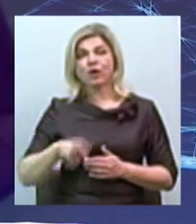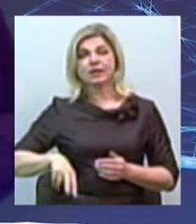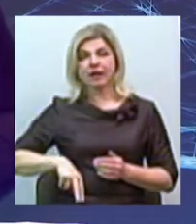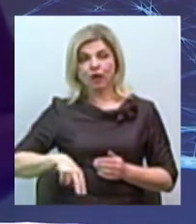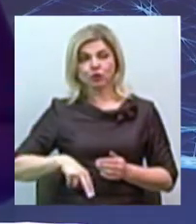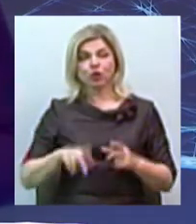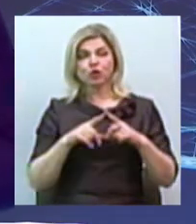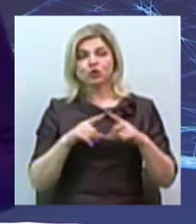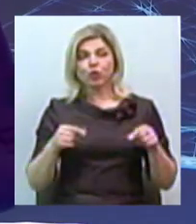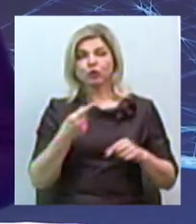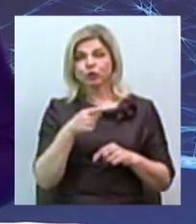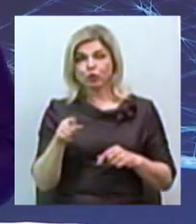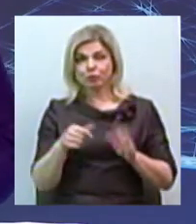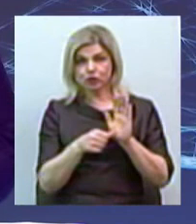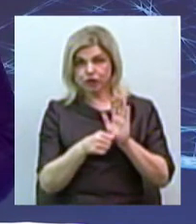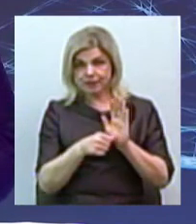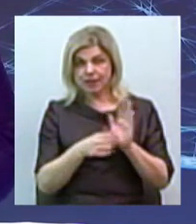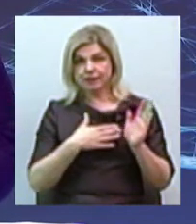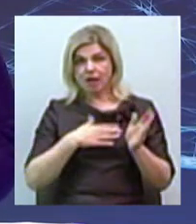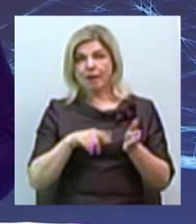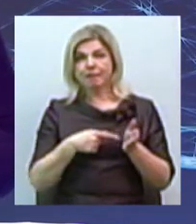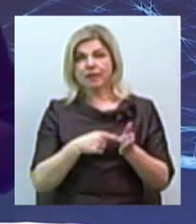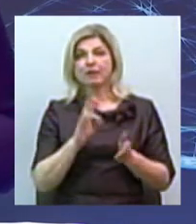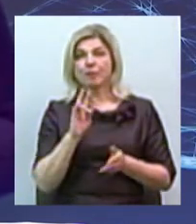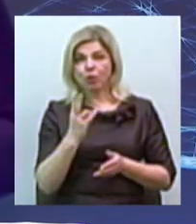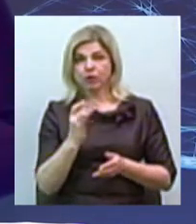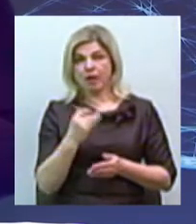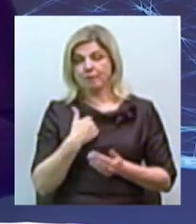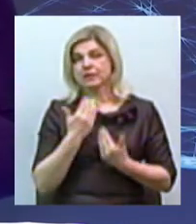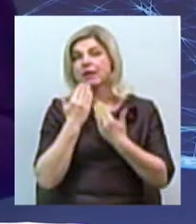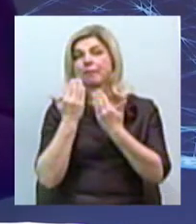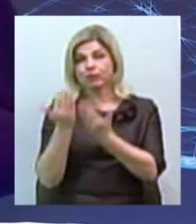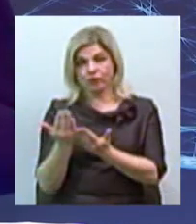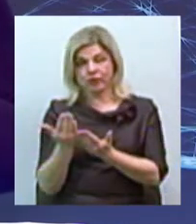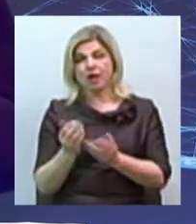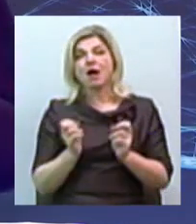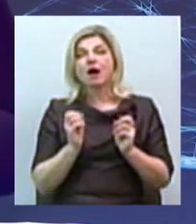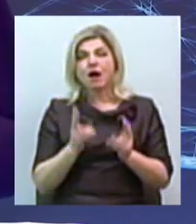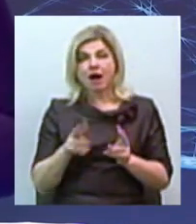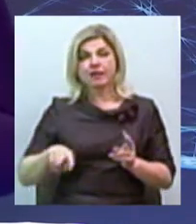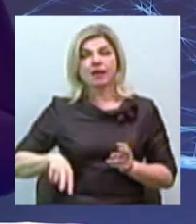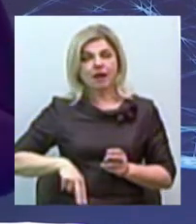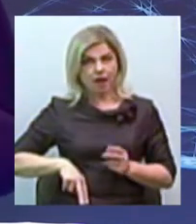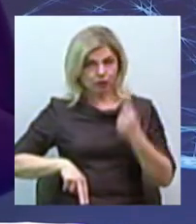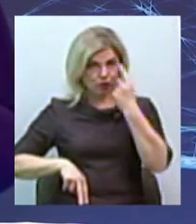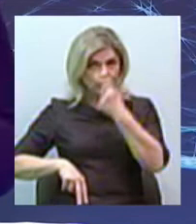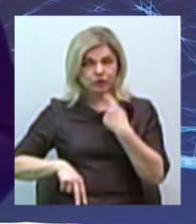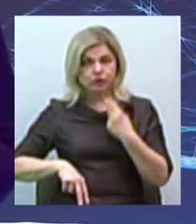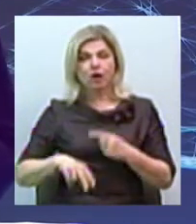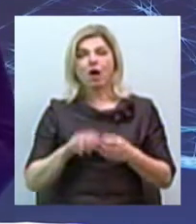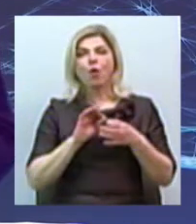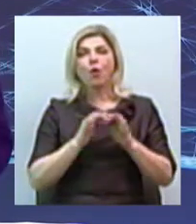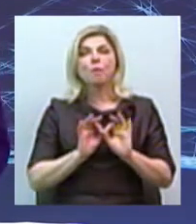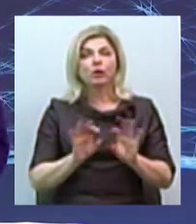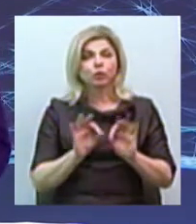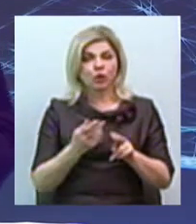саме загальноосвітньої школи номер 6 нашого міста Миколаєва, і ми запитували, як сама директорка прокоментує